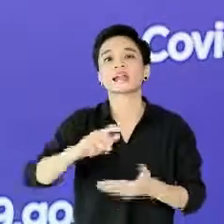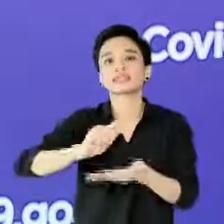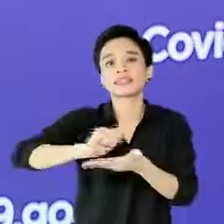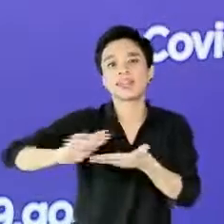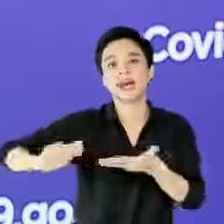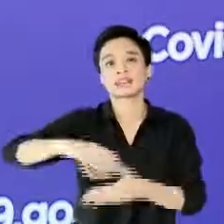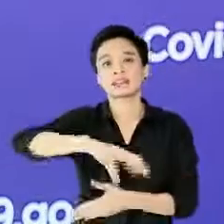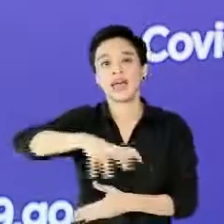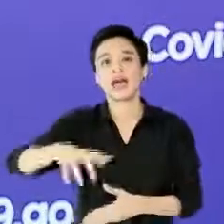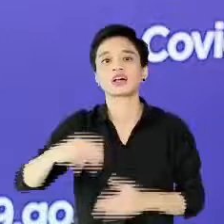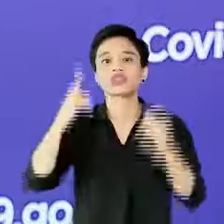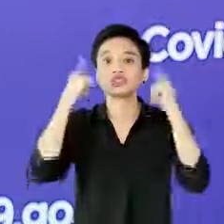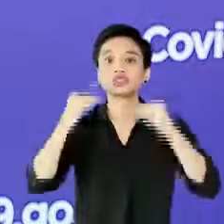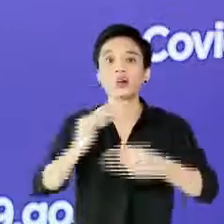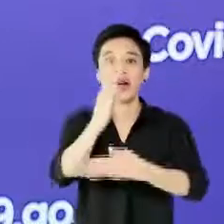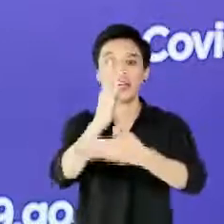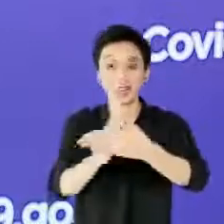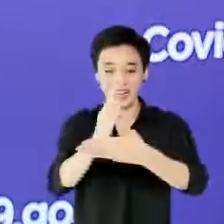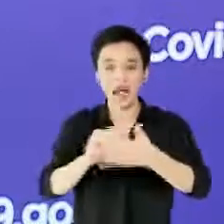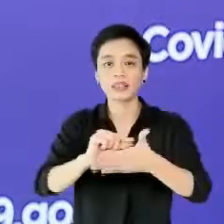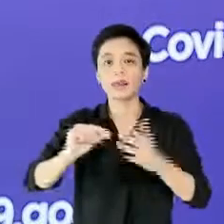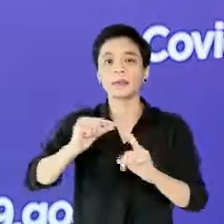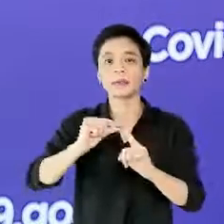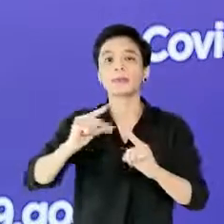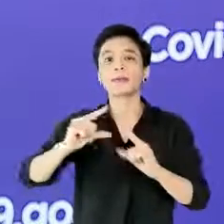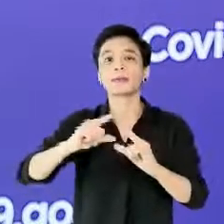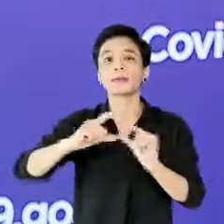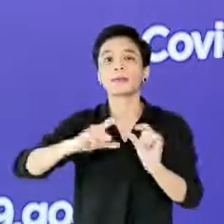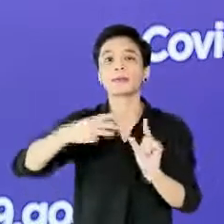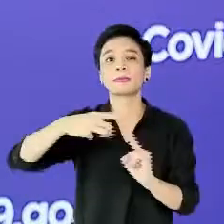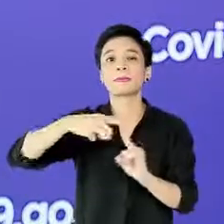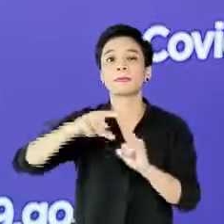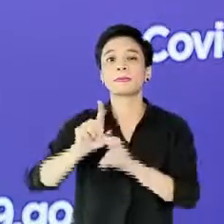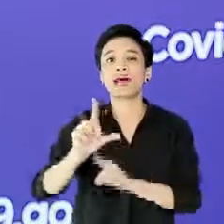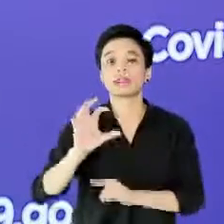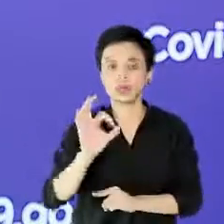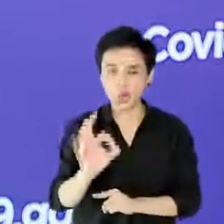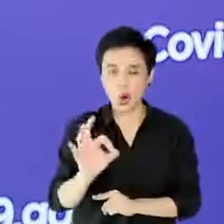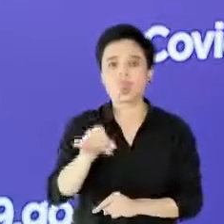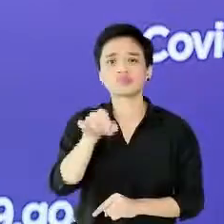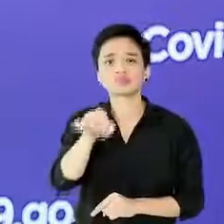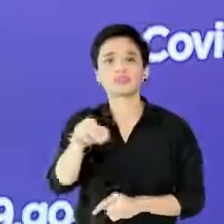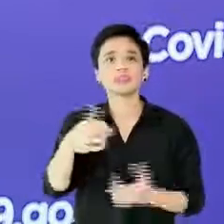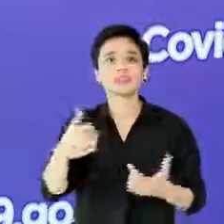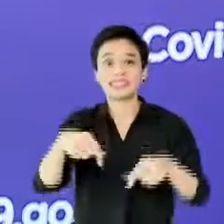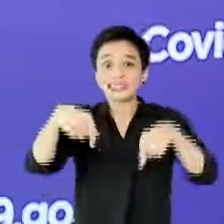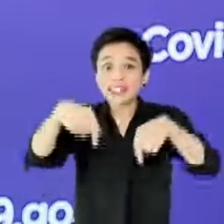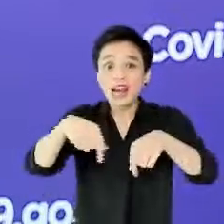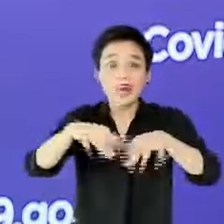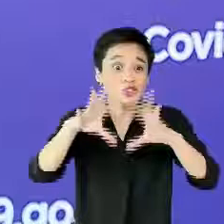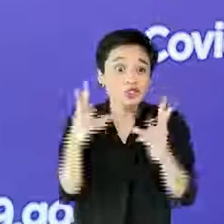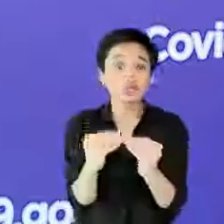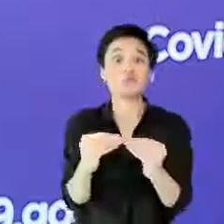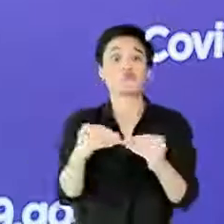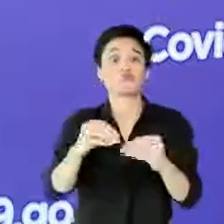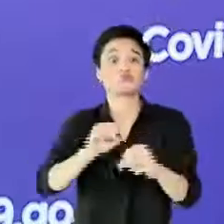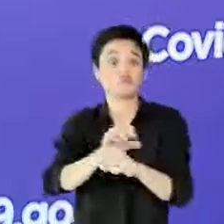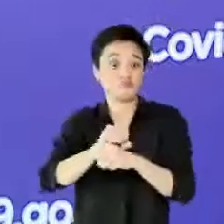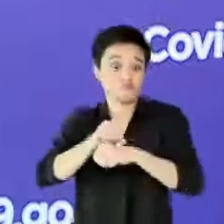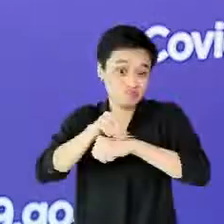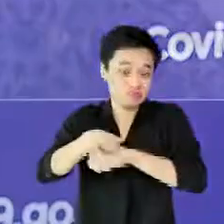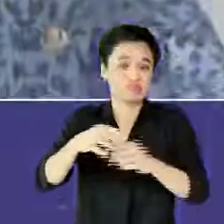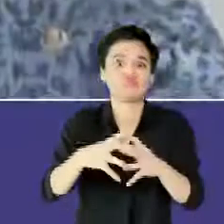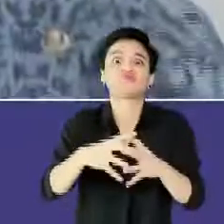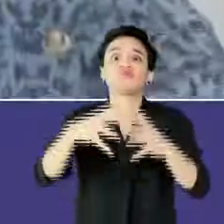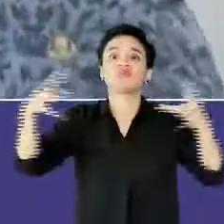Prasetyo apa-apa Setyo ini Jawa Tengah tercatat menjadi provinsi dengan jumlah zona merah coffe 19 terbanyak di Indonesia ada